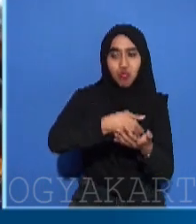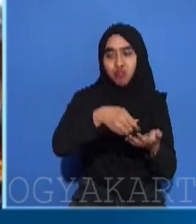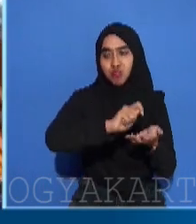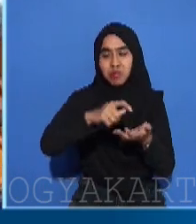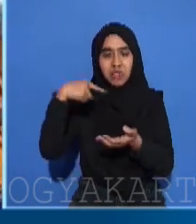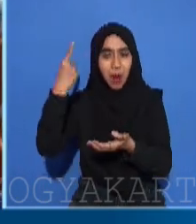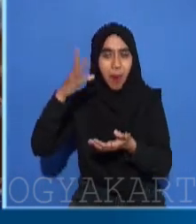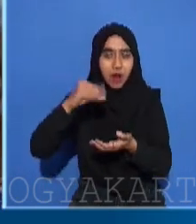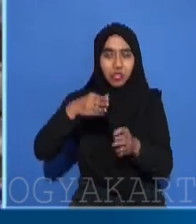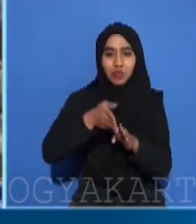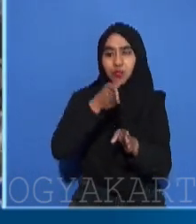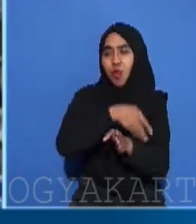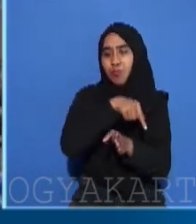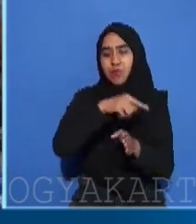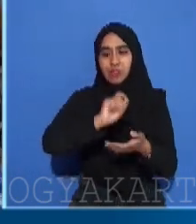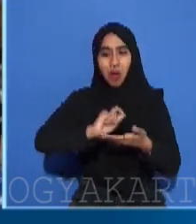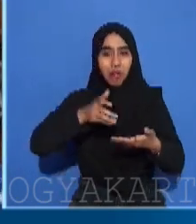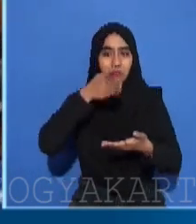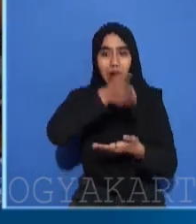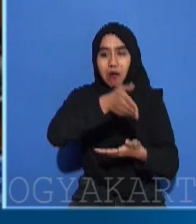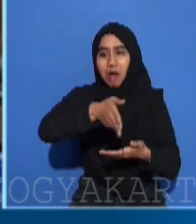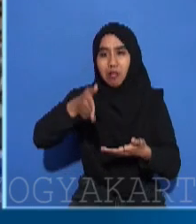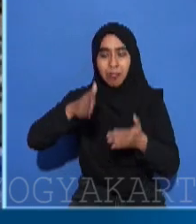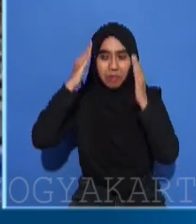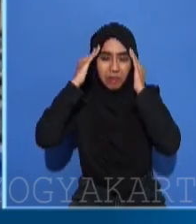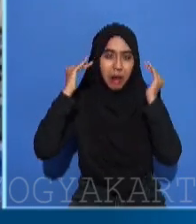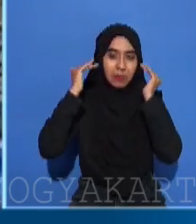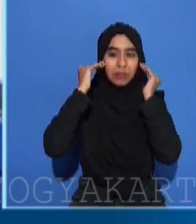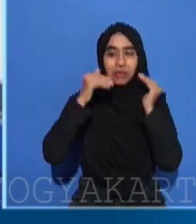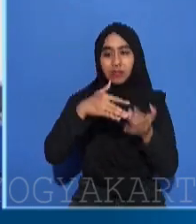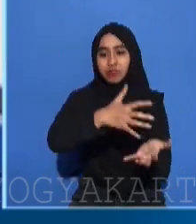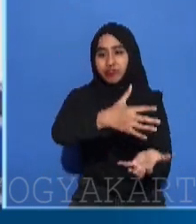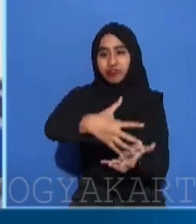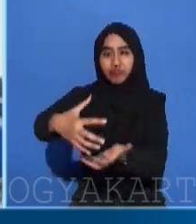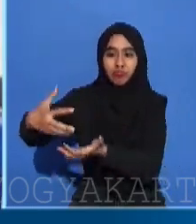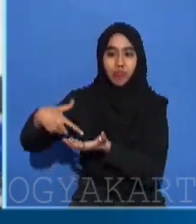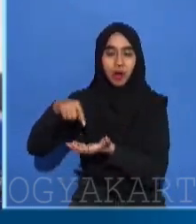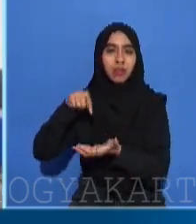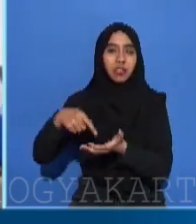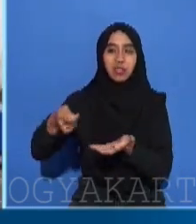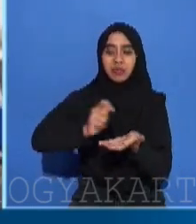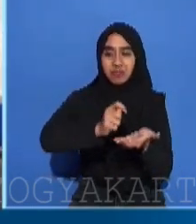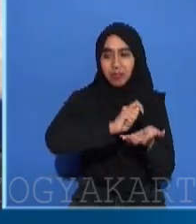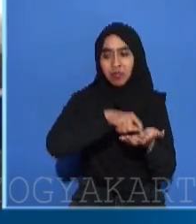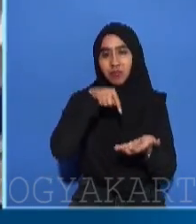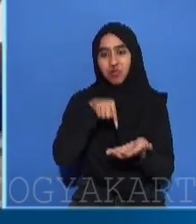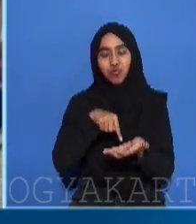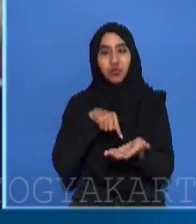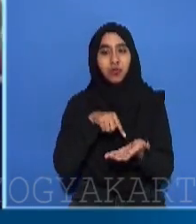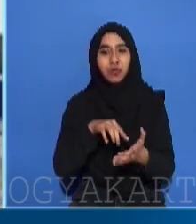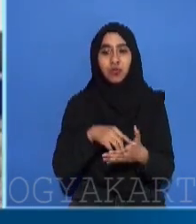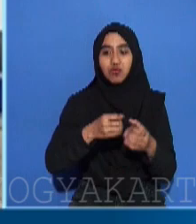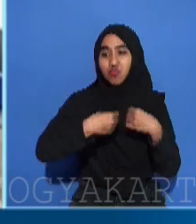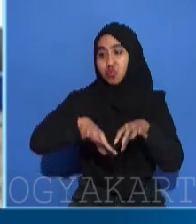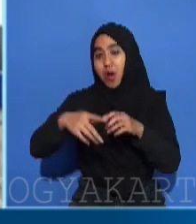sepulang sekolah ia berkeliling kekuatan dan petani di sekitar tempat tinggalnya untuk mengambil sayuran bersama kedua rekannya kemudian dibawa ke sejumlah pasar